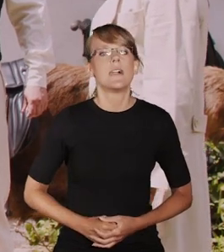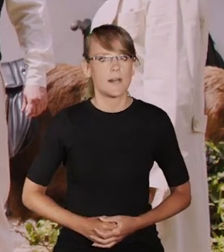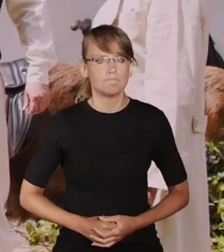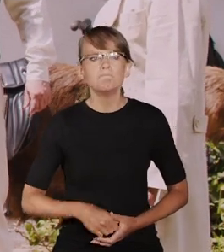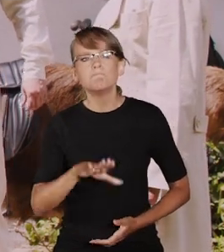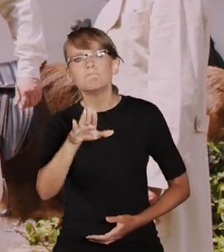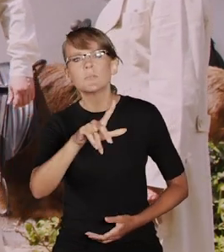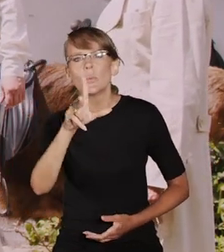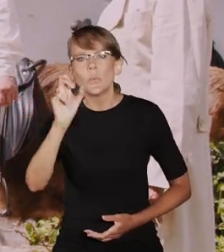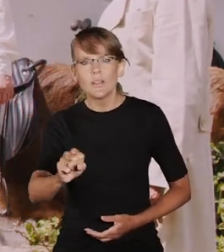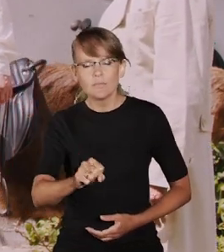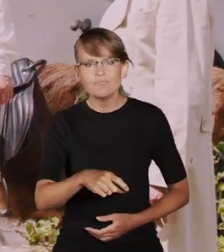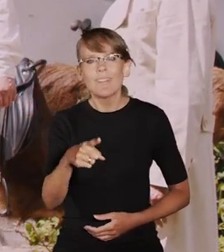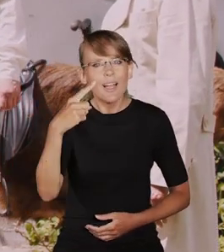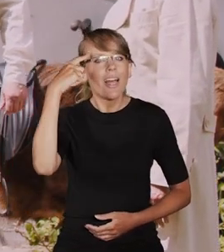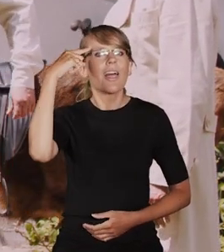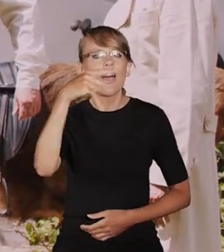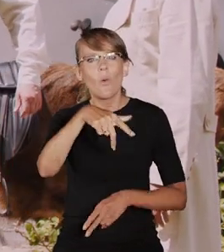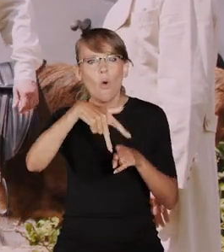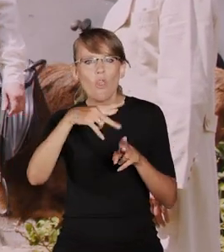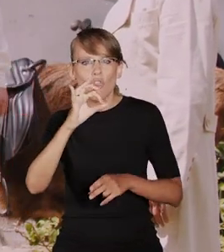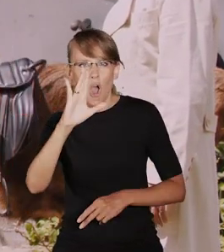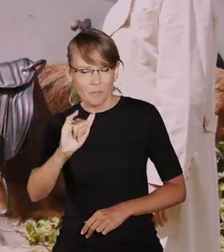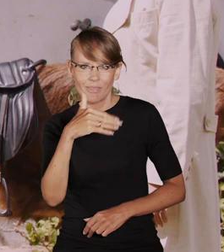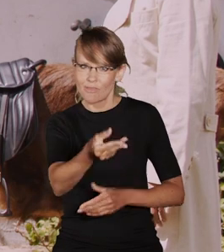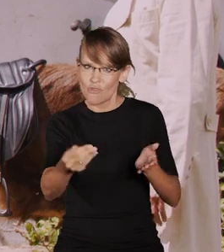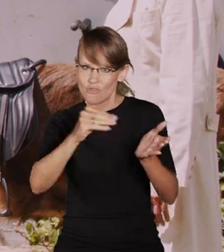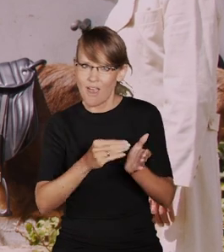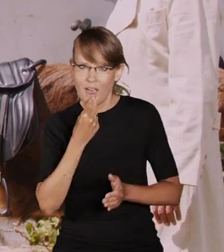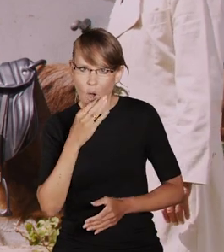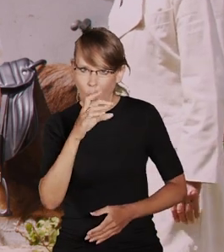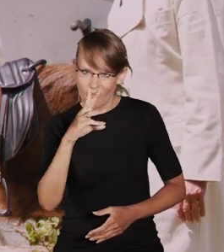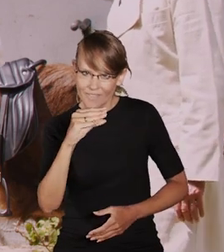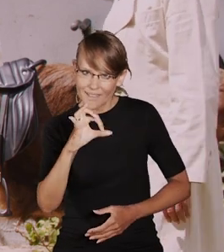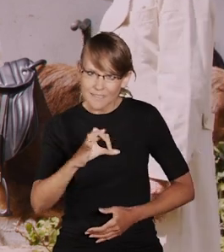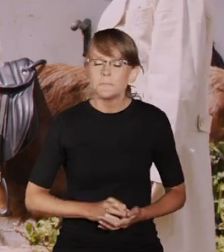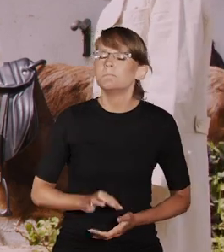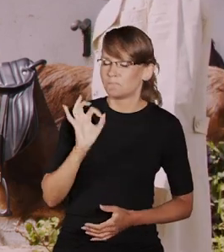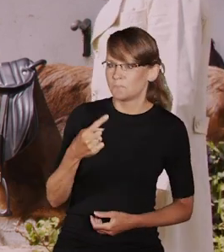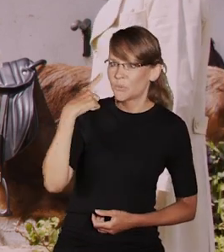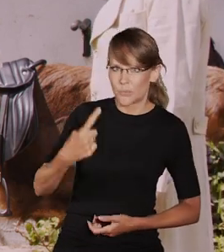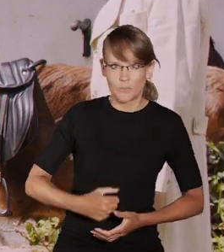1200? Tak. A za cóż to mój mąż był panu winien? Za owies.